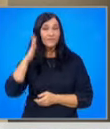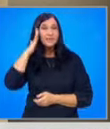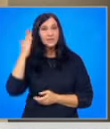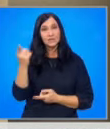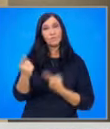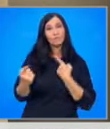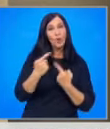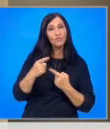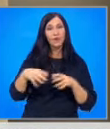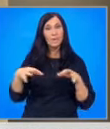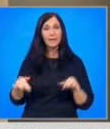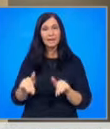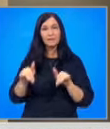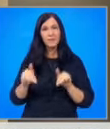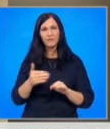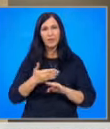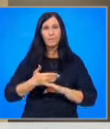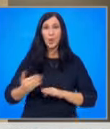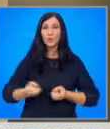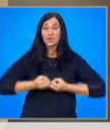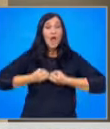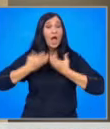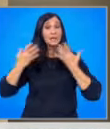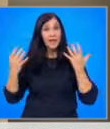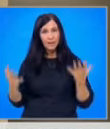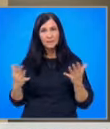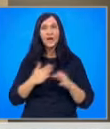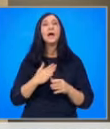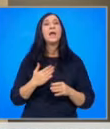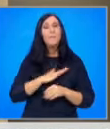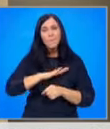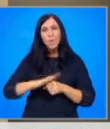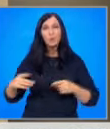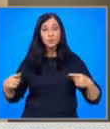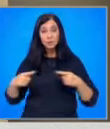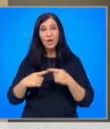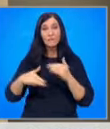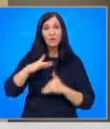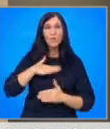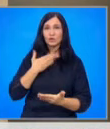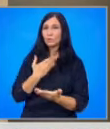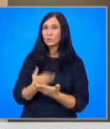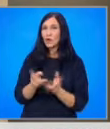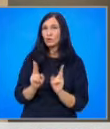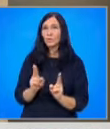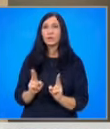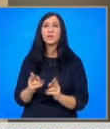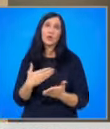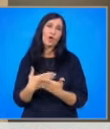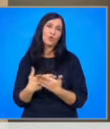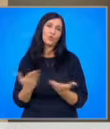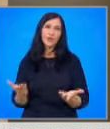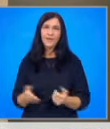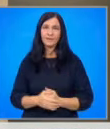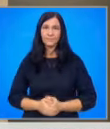страни се договориха за мерки за избягване на по-нататъчна ескалация и за пълно съсредоточаване върху нашето предложение за нормализиране на